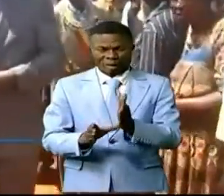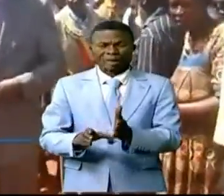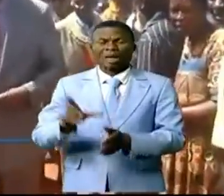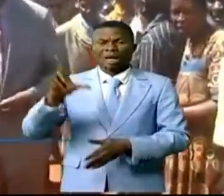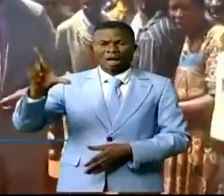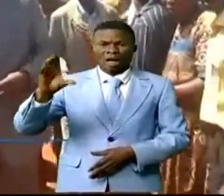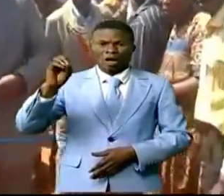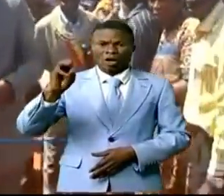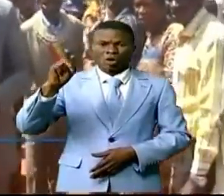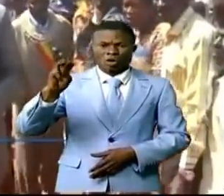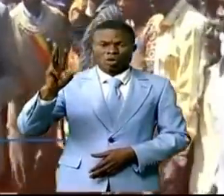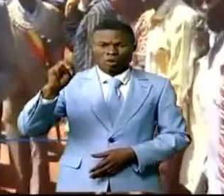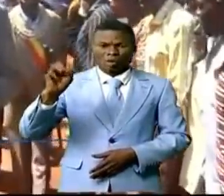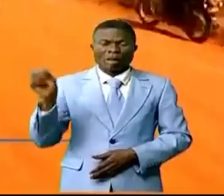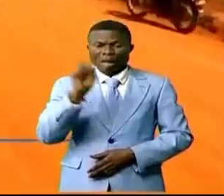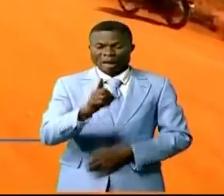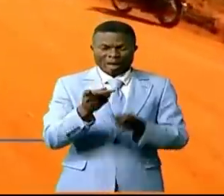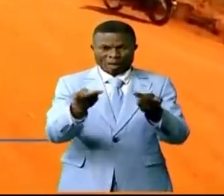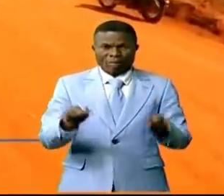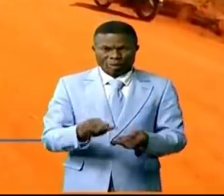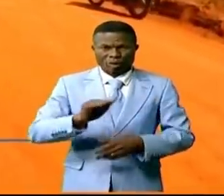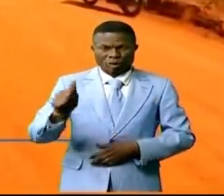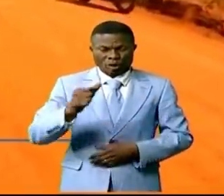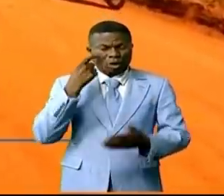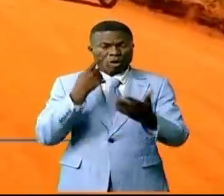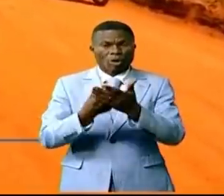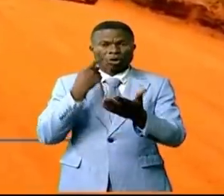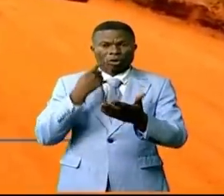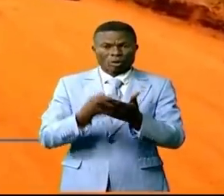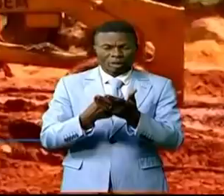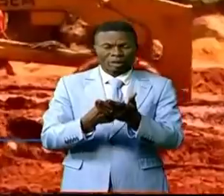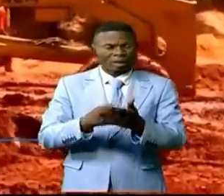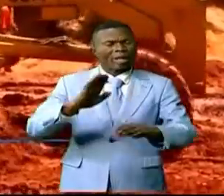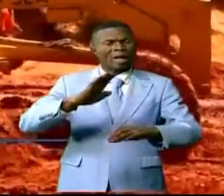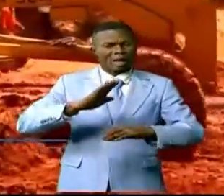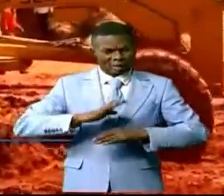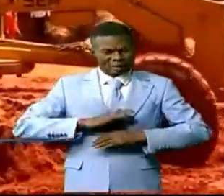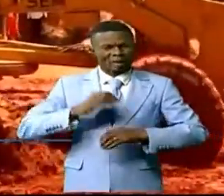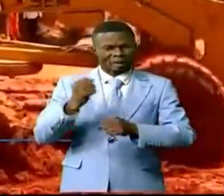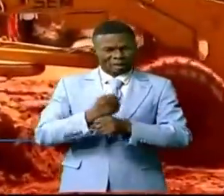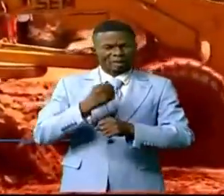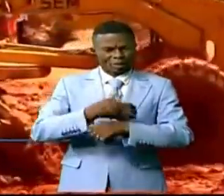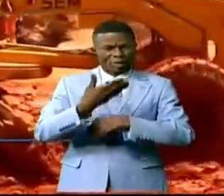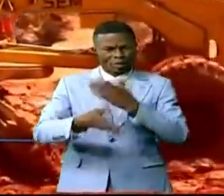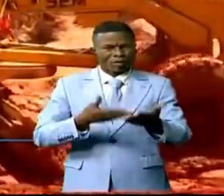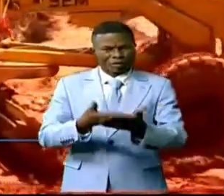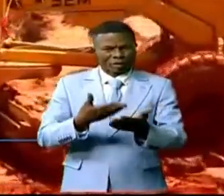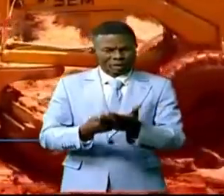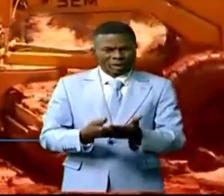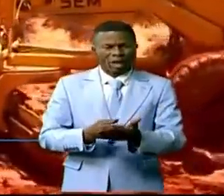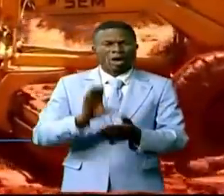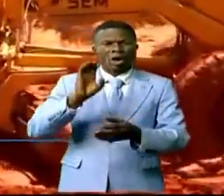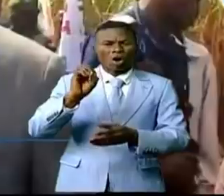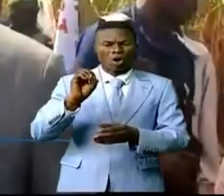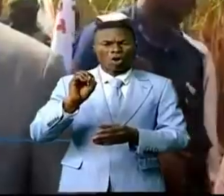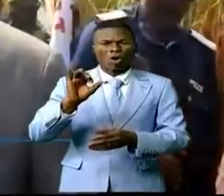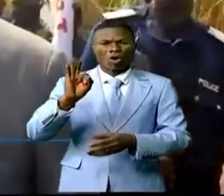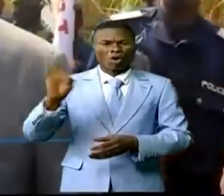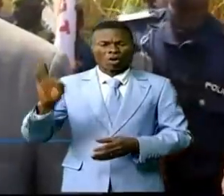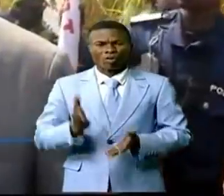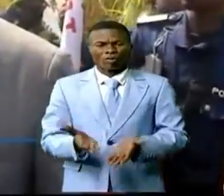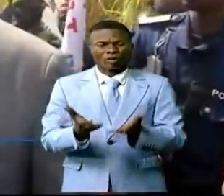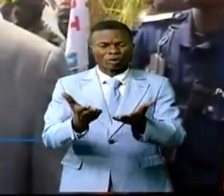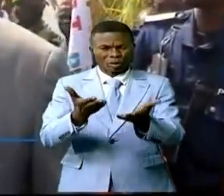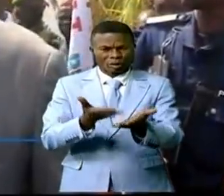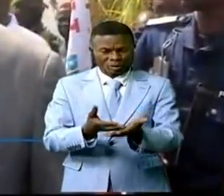Mudjandambou, s'est rendu sur les lieux. Après constat, s'est dit satisfait de ces travaux exécutés par l'office des routes de Lomami. Je suis